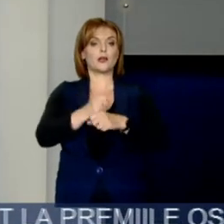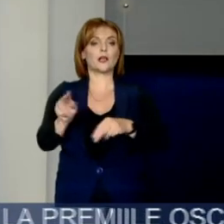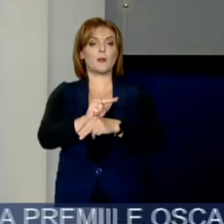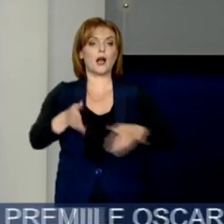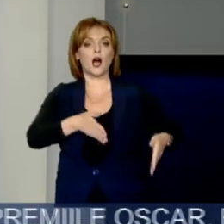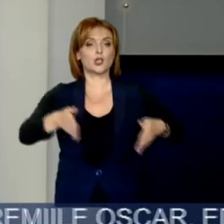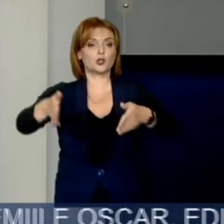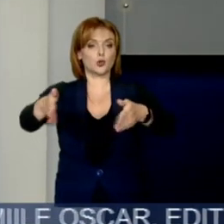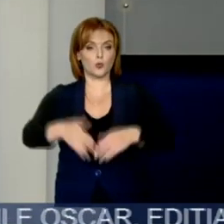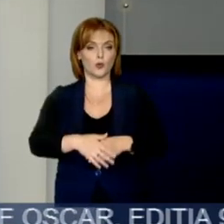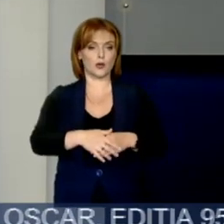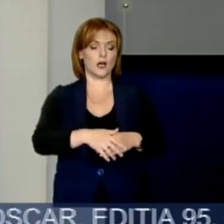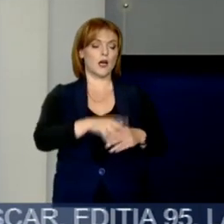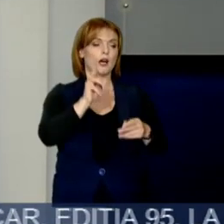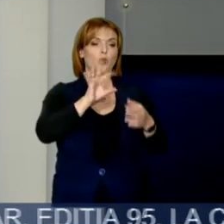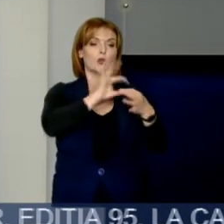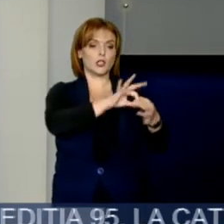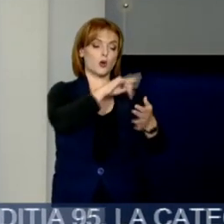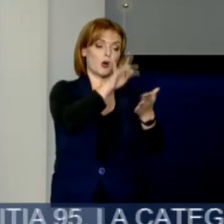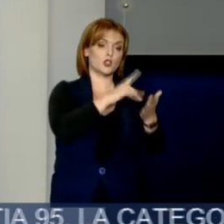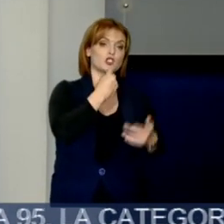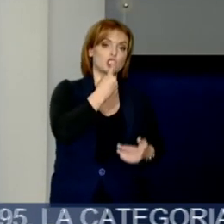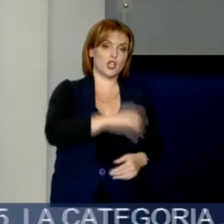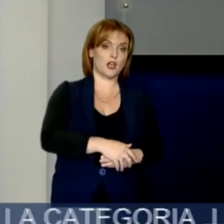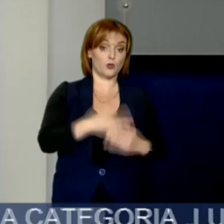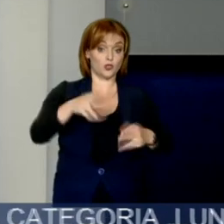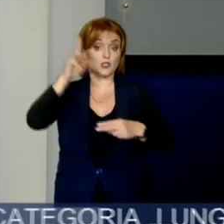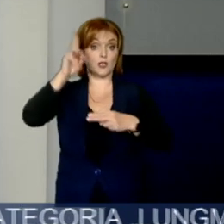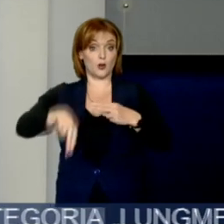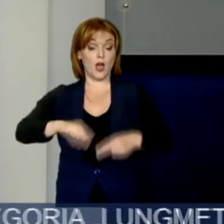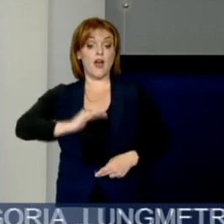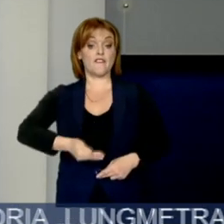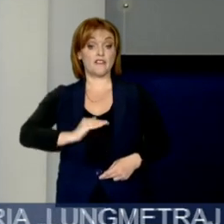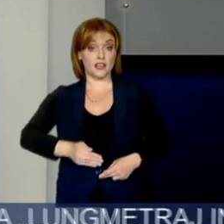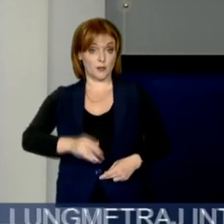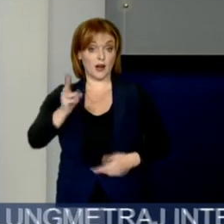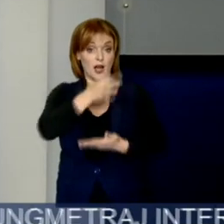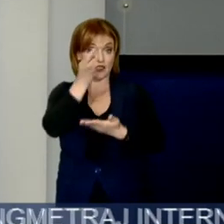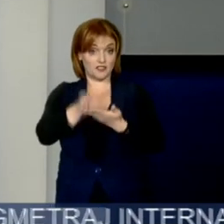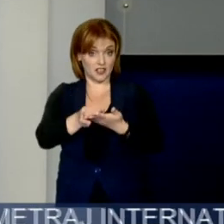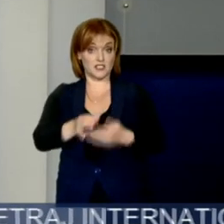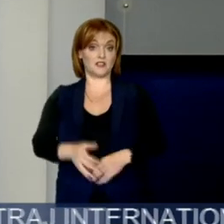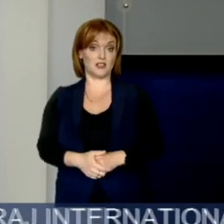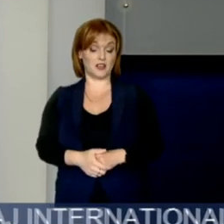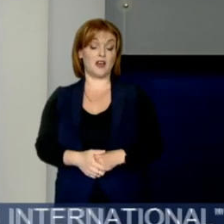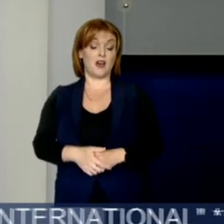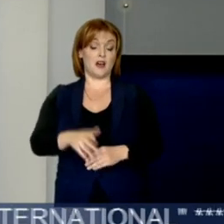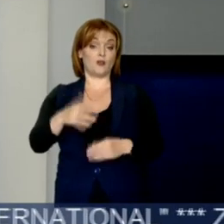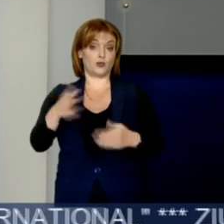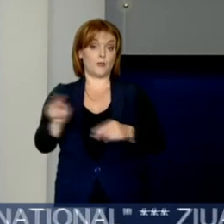Lucrările de reparație a drumului de centură din orașul Sângerei au fost încheiate. Firma de construcție a drumurilor a dat în primire cei